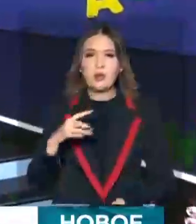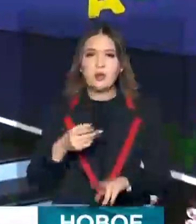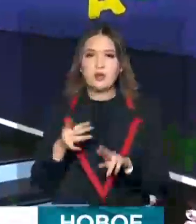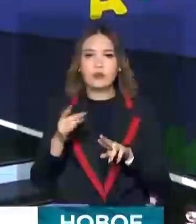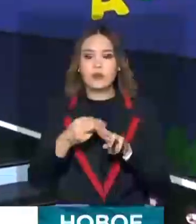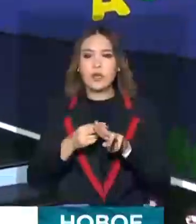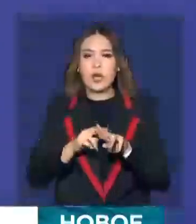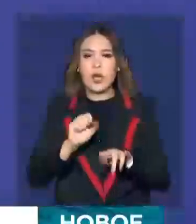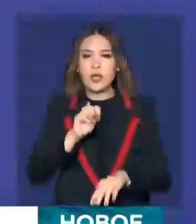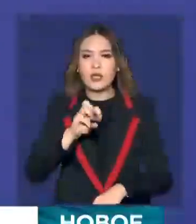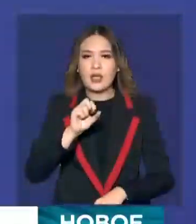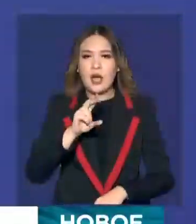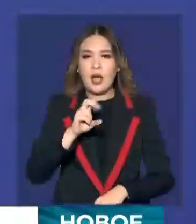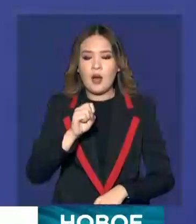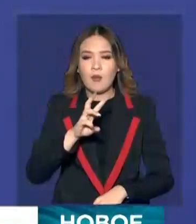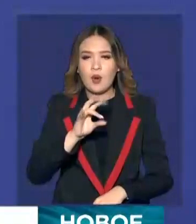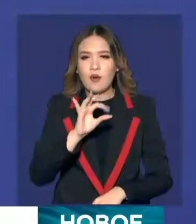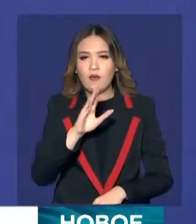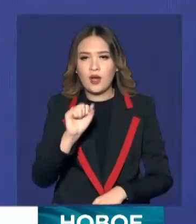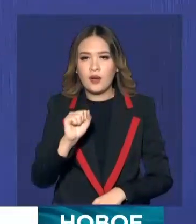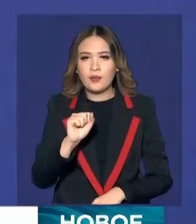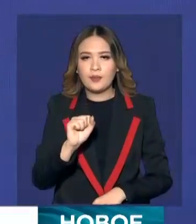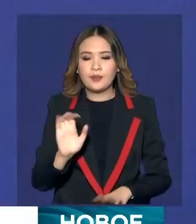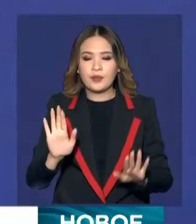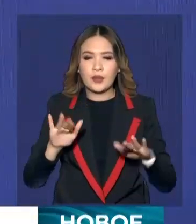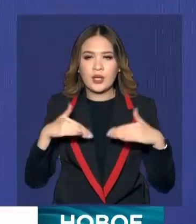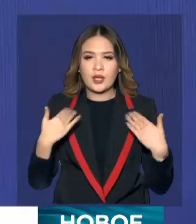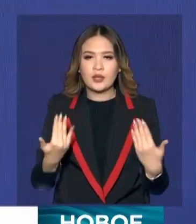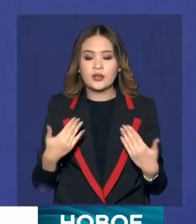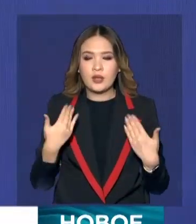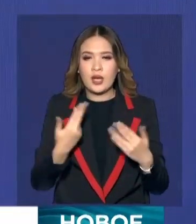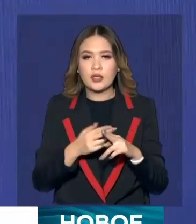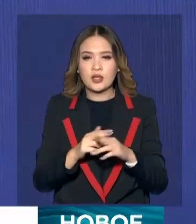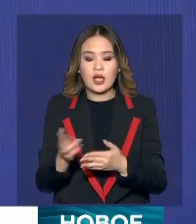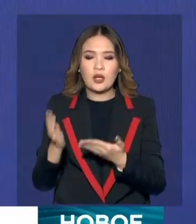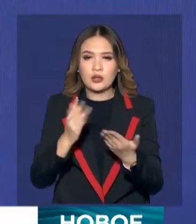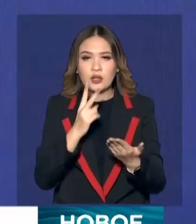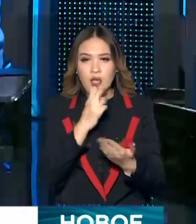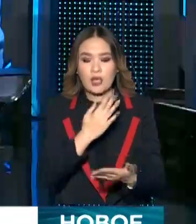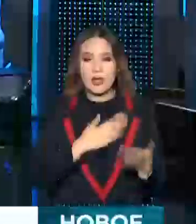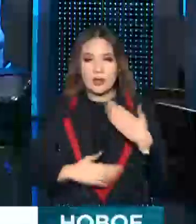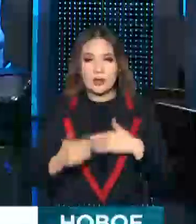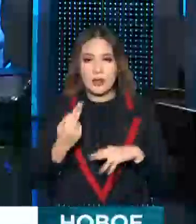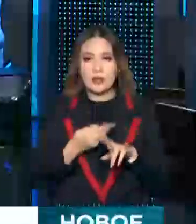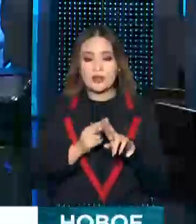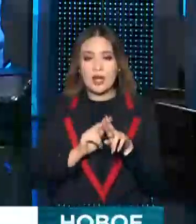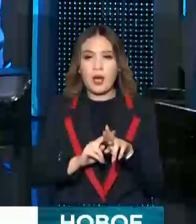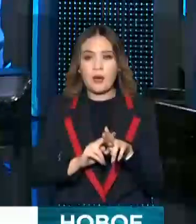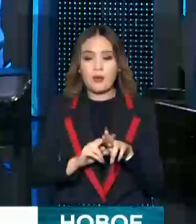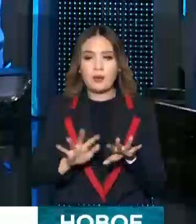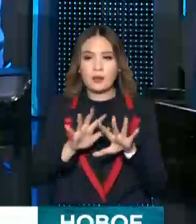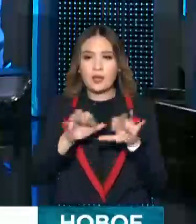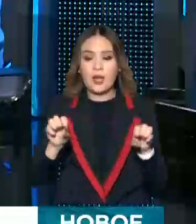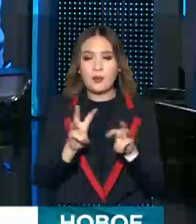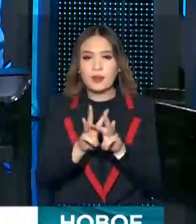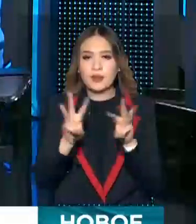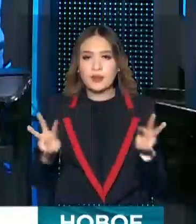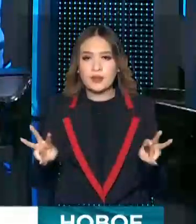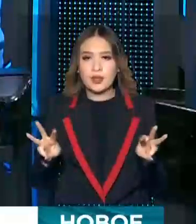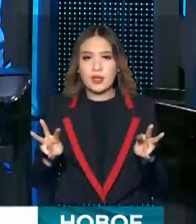Манарой Адамовой. Здравствуйте, Манара Еликеновна. Здравствуйте. Рада вас приветствовать в нашей студии. В правительстве сегодня министр